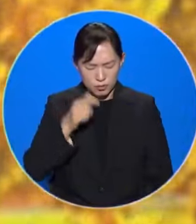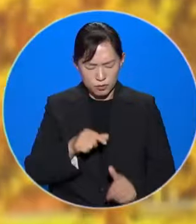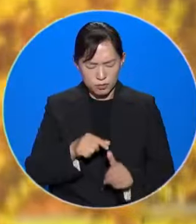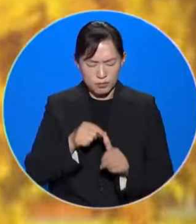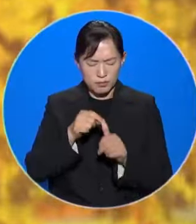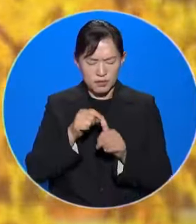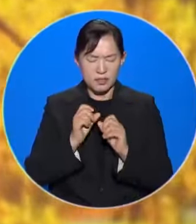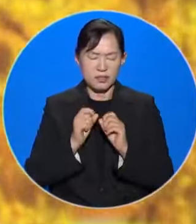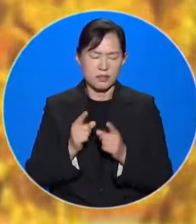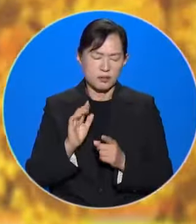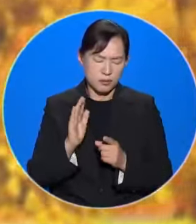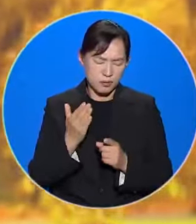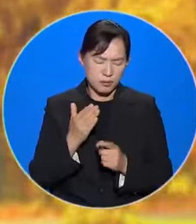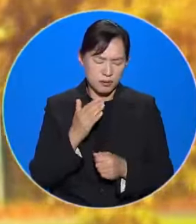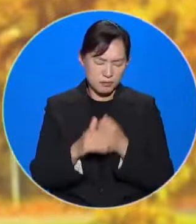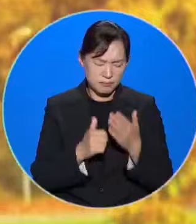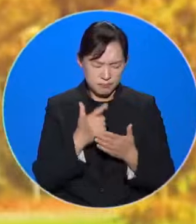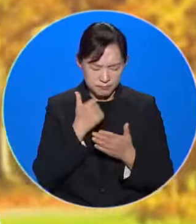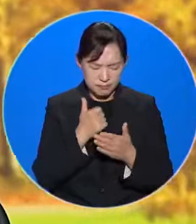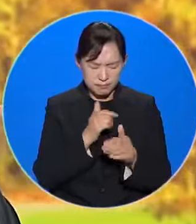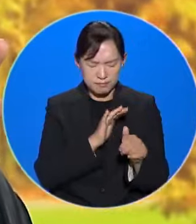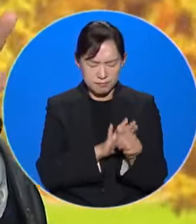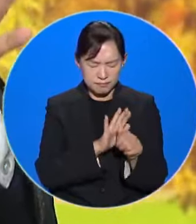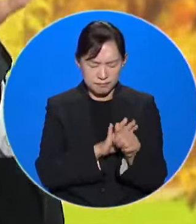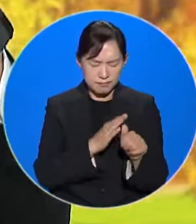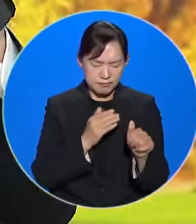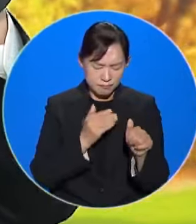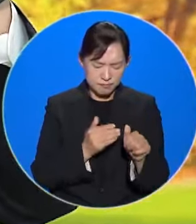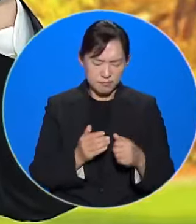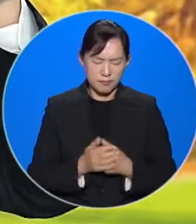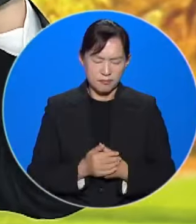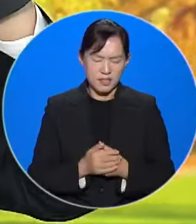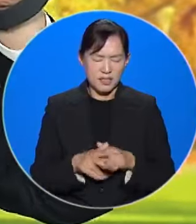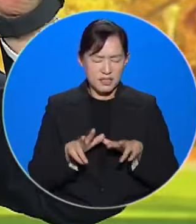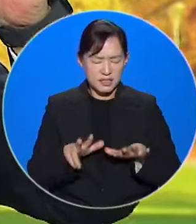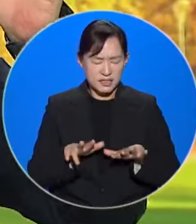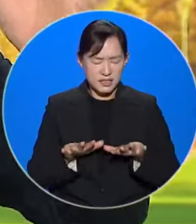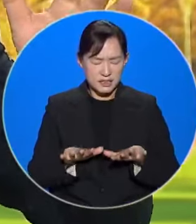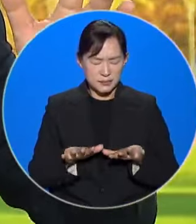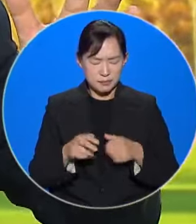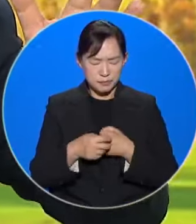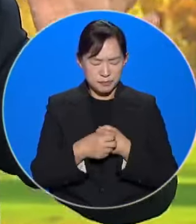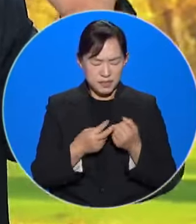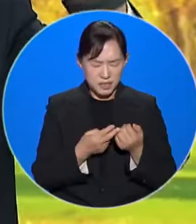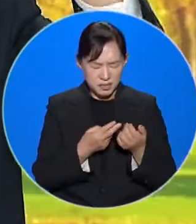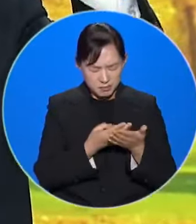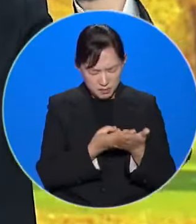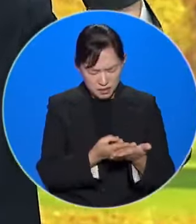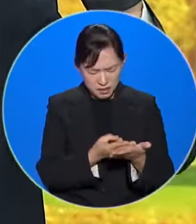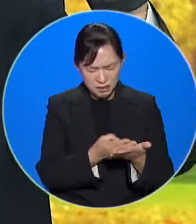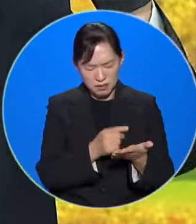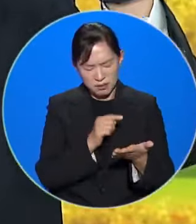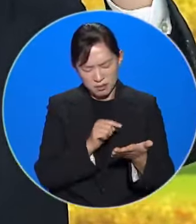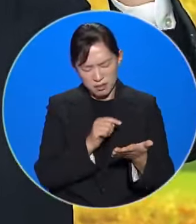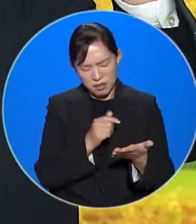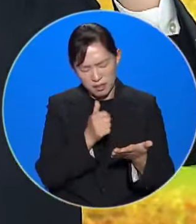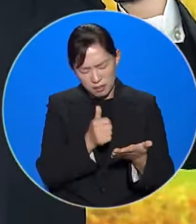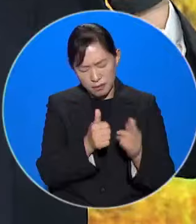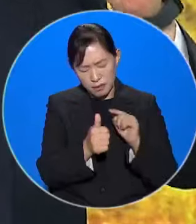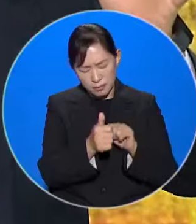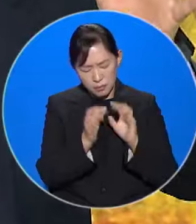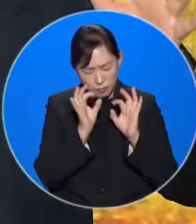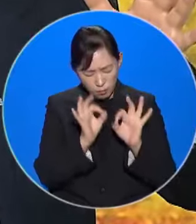될 수 있도록 아버지 하나님 도와주시옵소서. 하나님, 중환자실에 있는 남편을 바라보며 정말 놀란 가슴으로